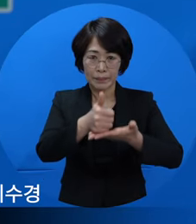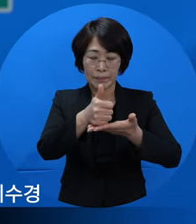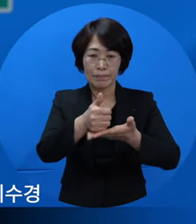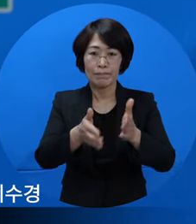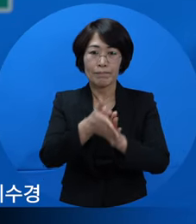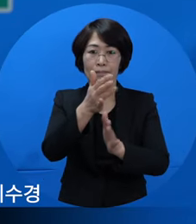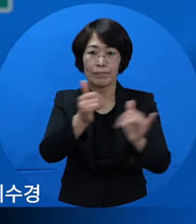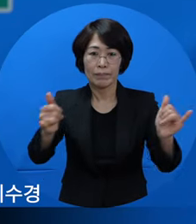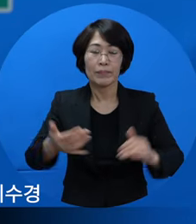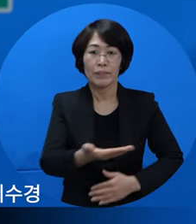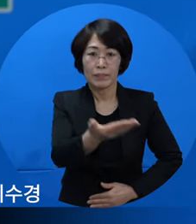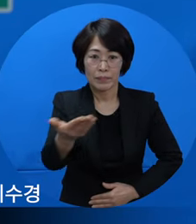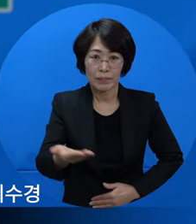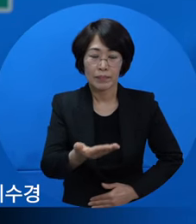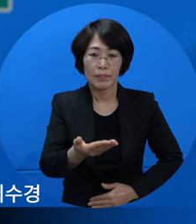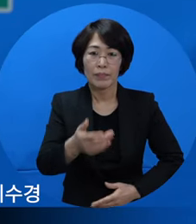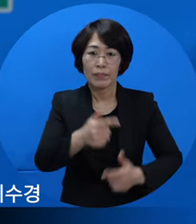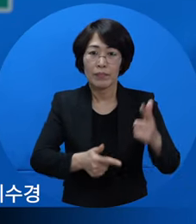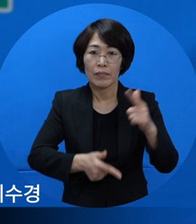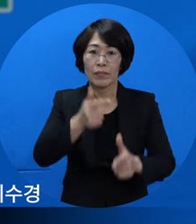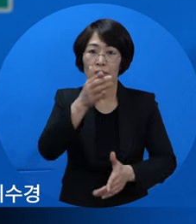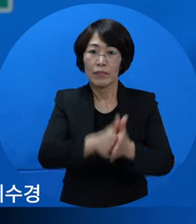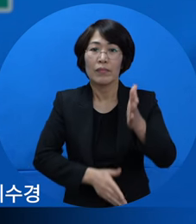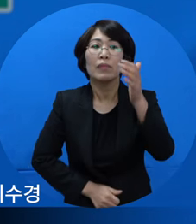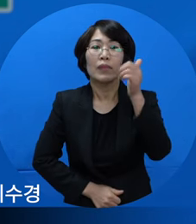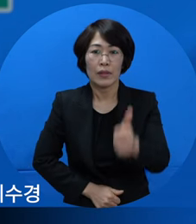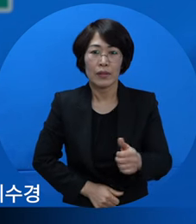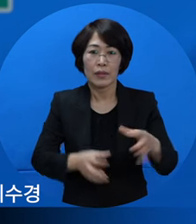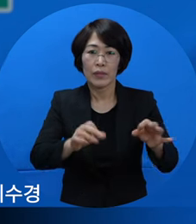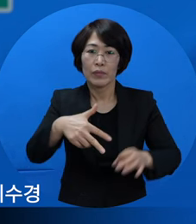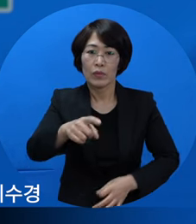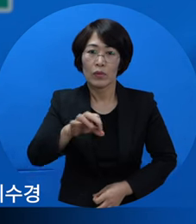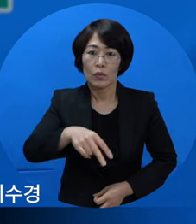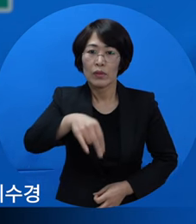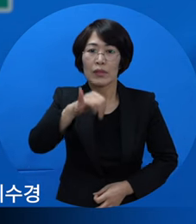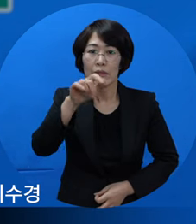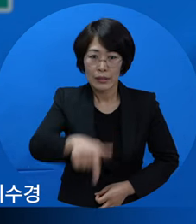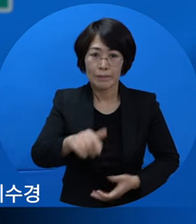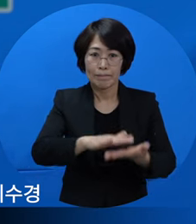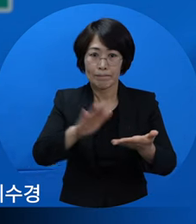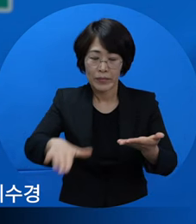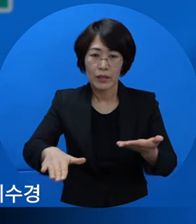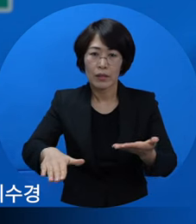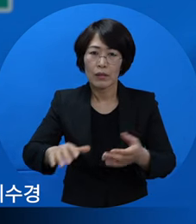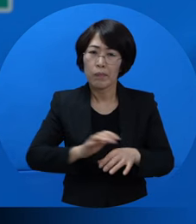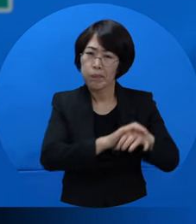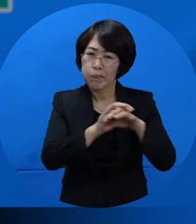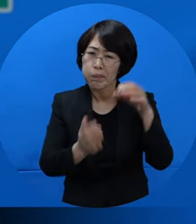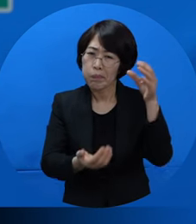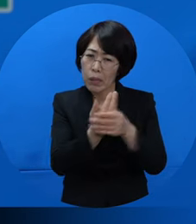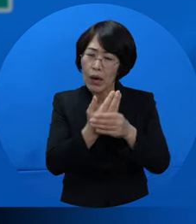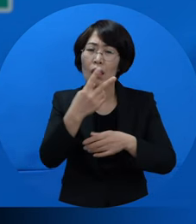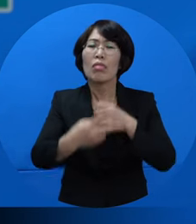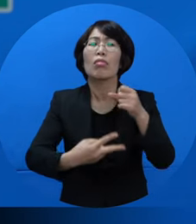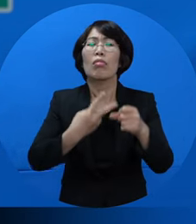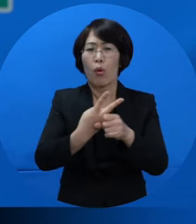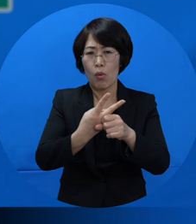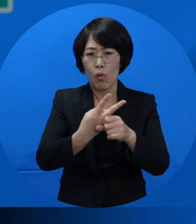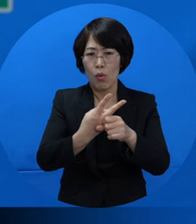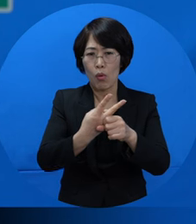존경하는 시민 여러분 목포시장 김종식 입니다 컬러가 어려 더 2년이